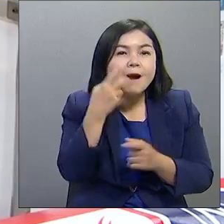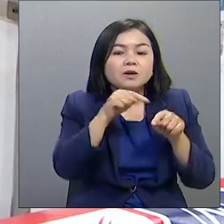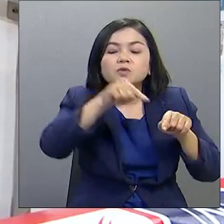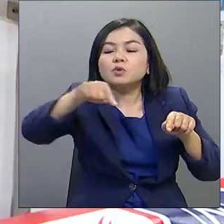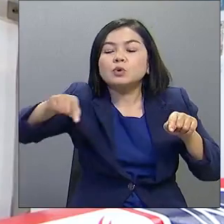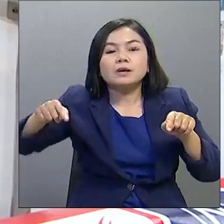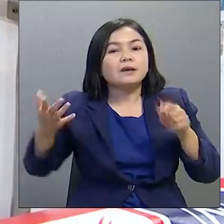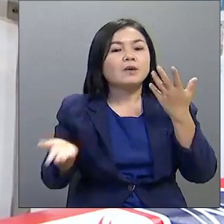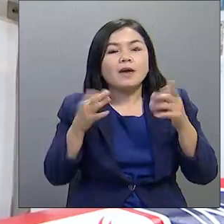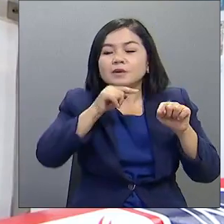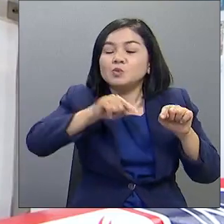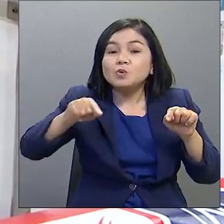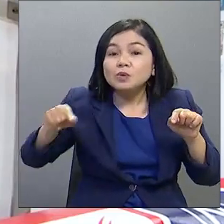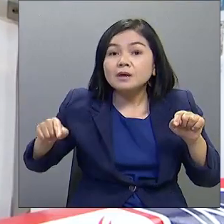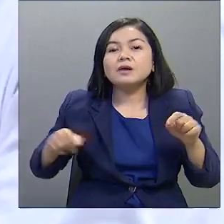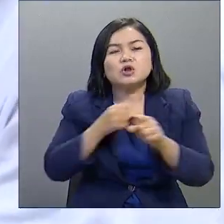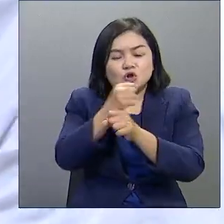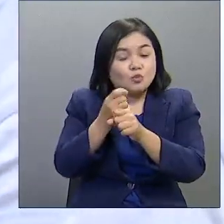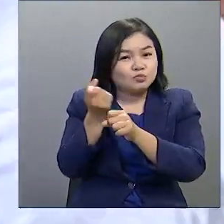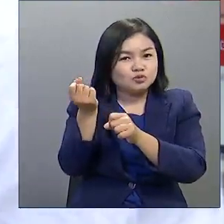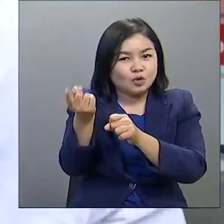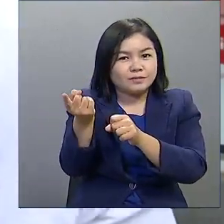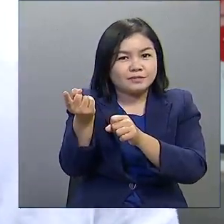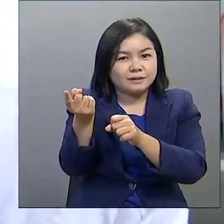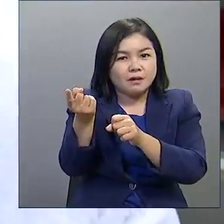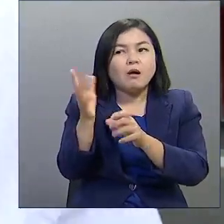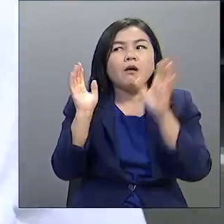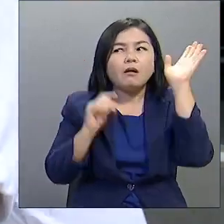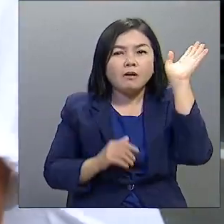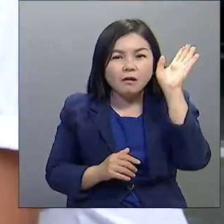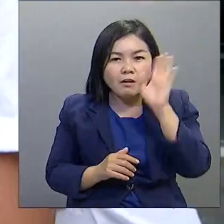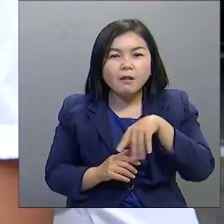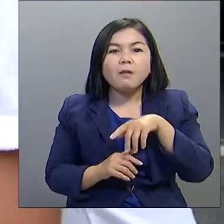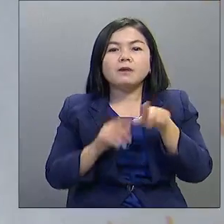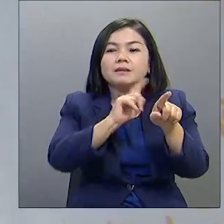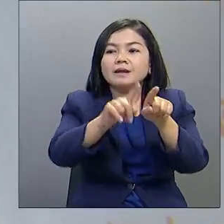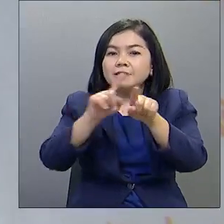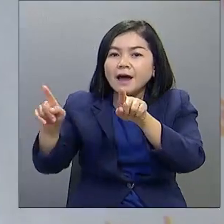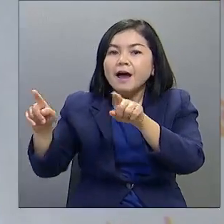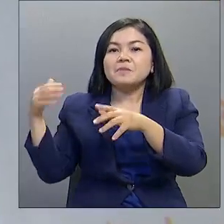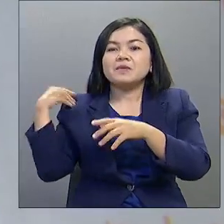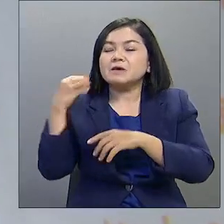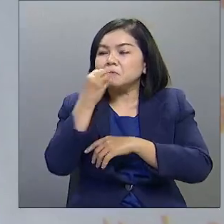นี้หรือตัวนี้เราจะเน้นนมสดครับ ก็คือเป็นหลากหลายไ